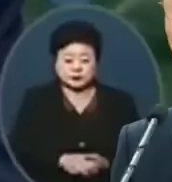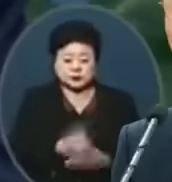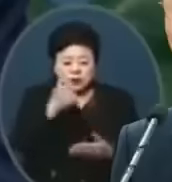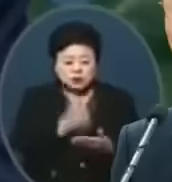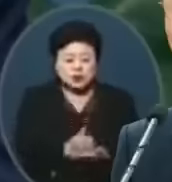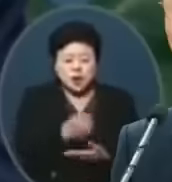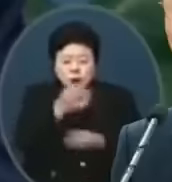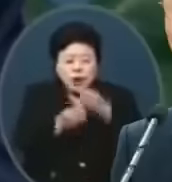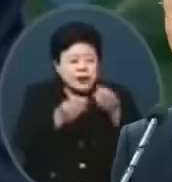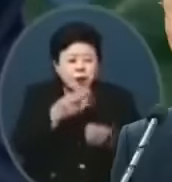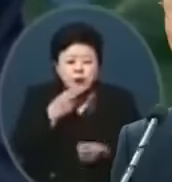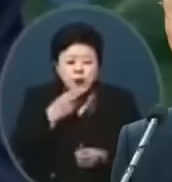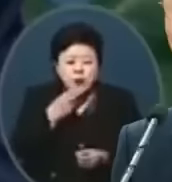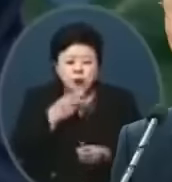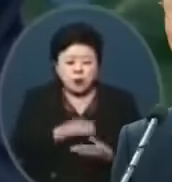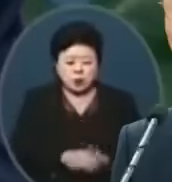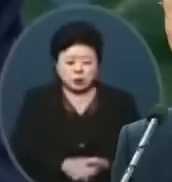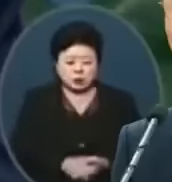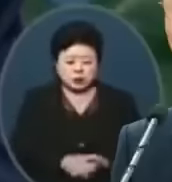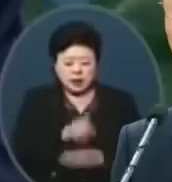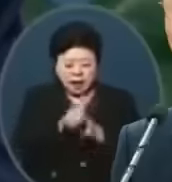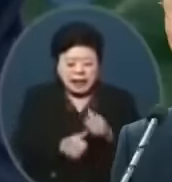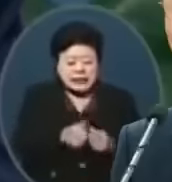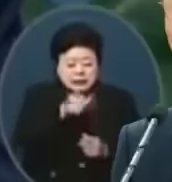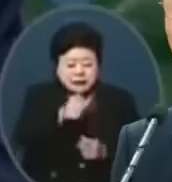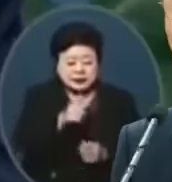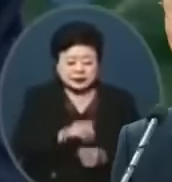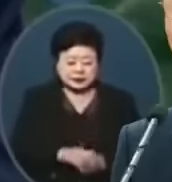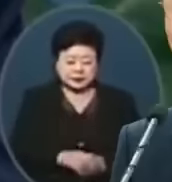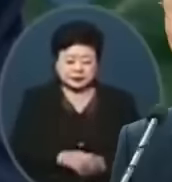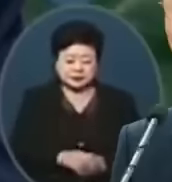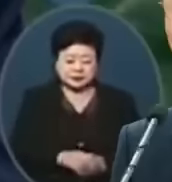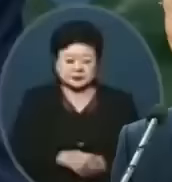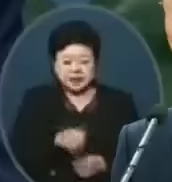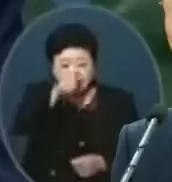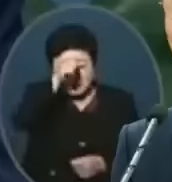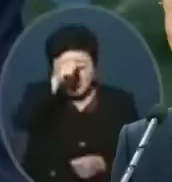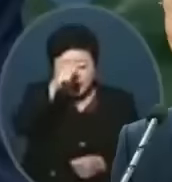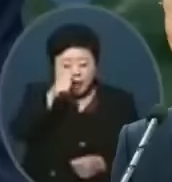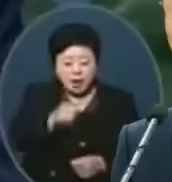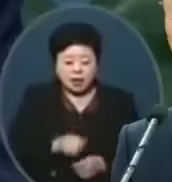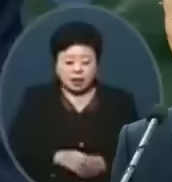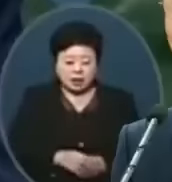죄를 회개하지 아니하고 하나님이 아담아